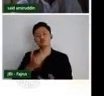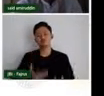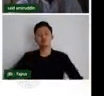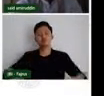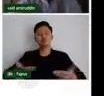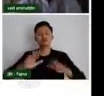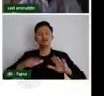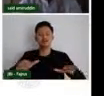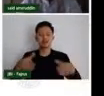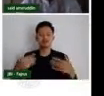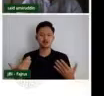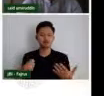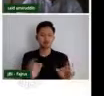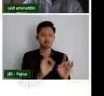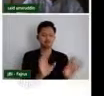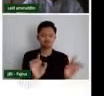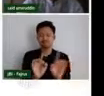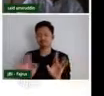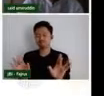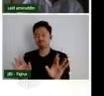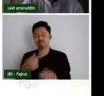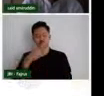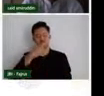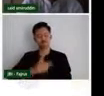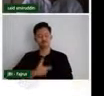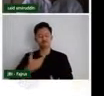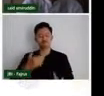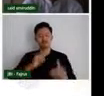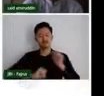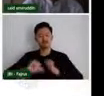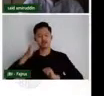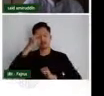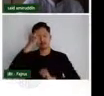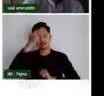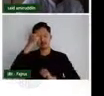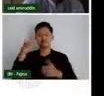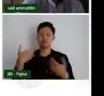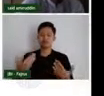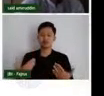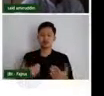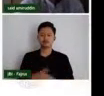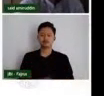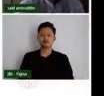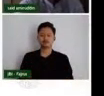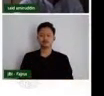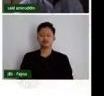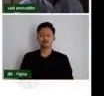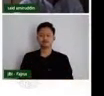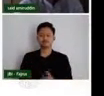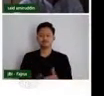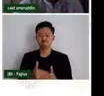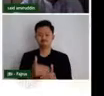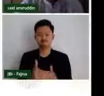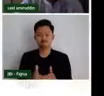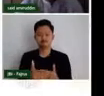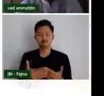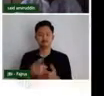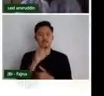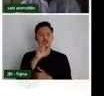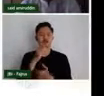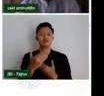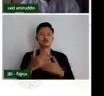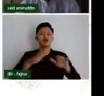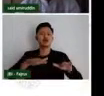beda-bedakan berdasarkan profil, berdasarkan gaya belajar anak gitu. Kemudian kita juga bisa dengan mungkin ada anak audio, ada